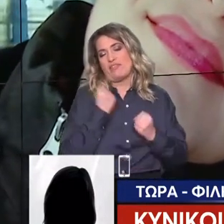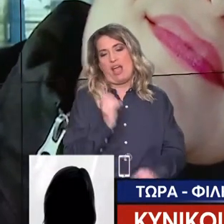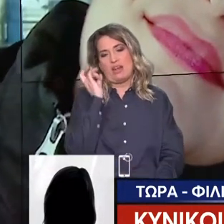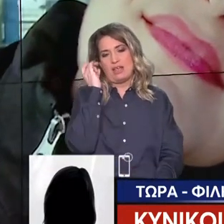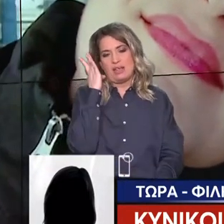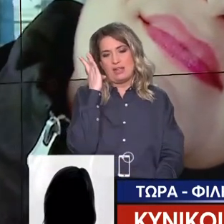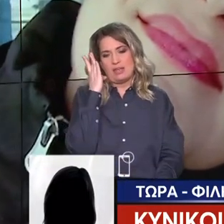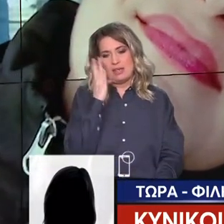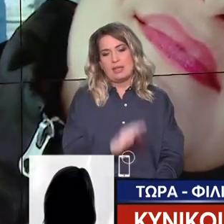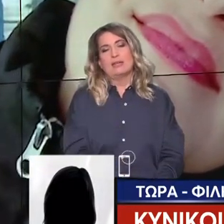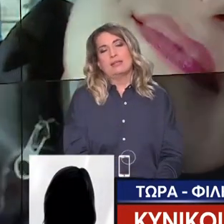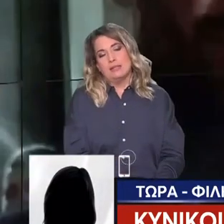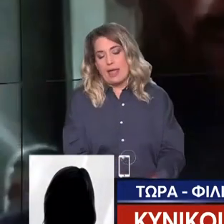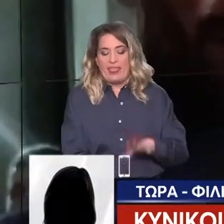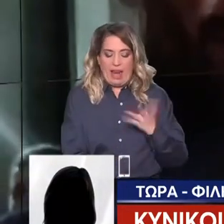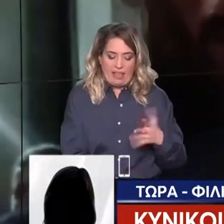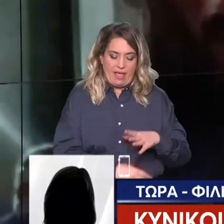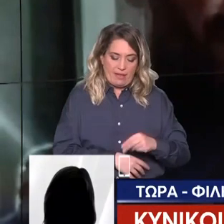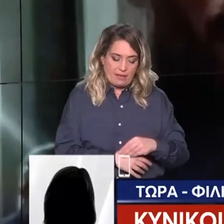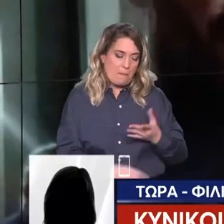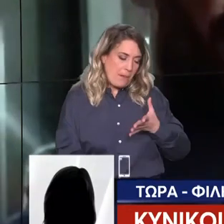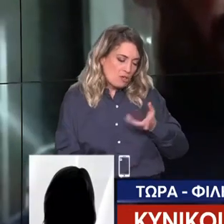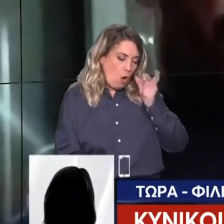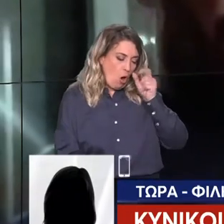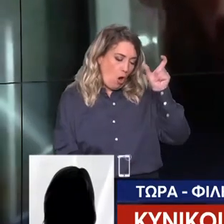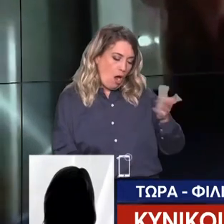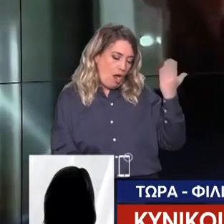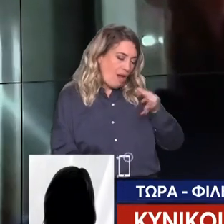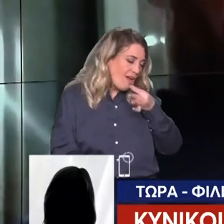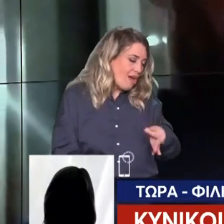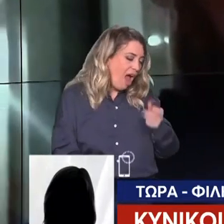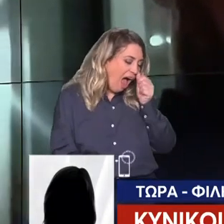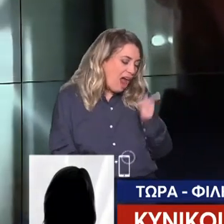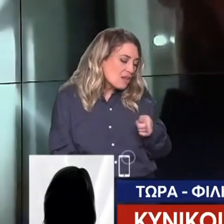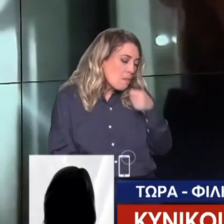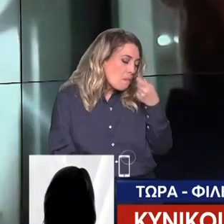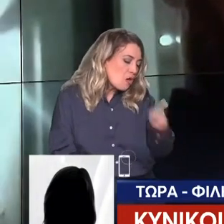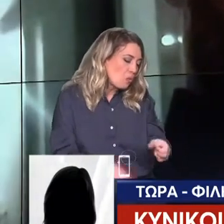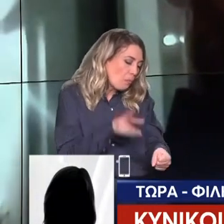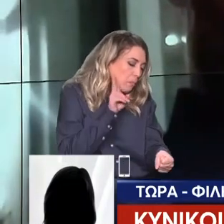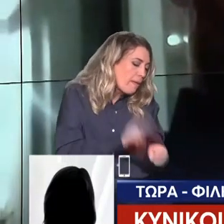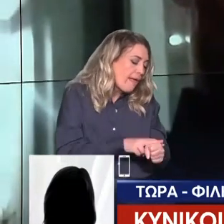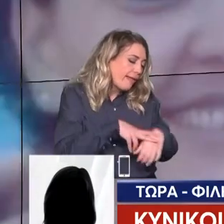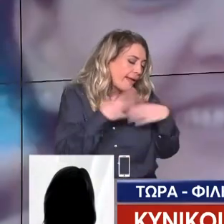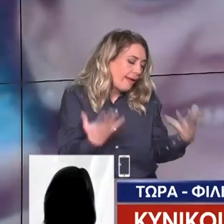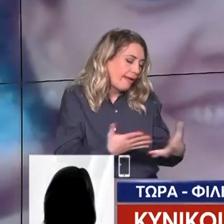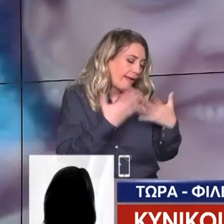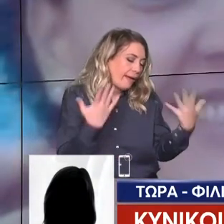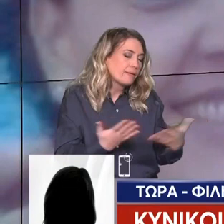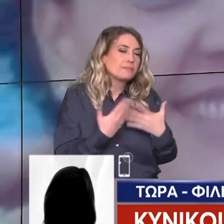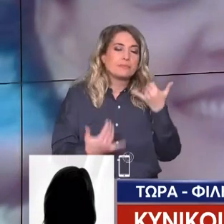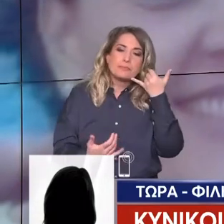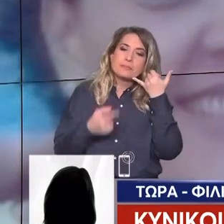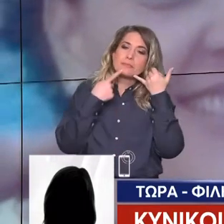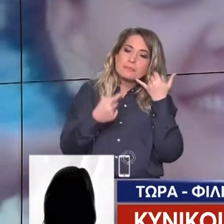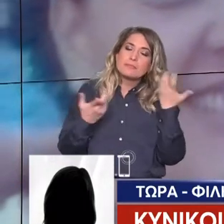Είπε λοιπόν τότε ότι η μάνα ή πέθανε. Του, ναι, πήγαινε ότι πέθανε η μάνα του. Ναι. Στο μνήμα. Αυτό